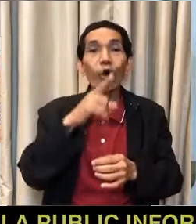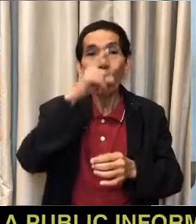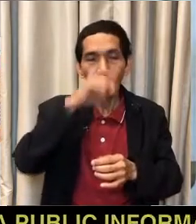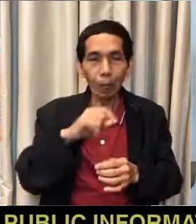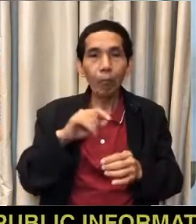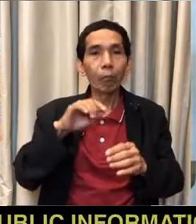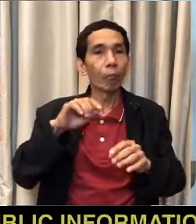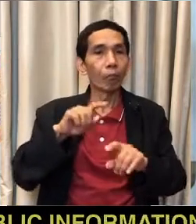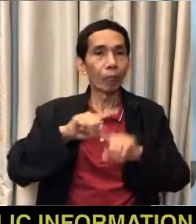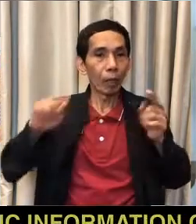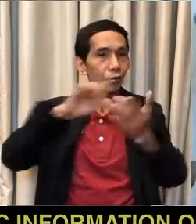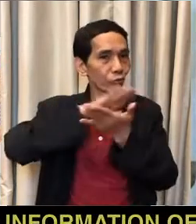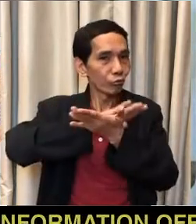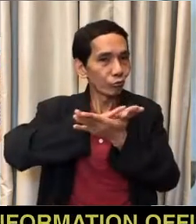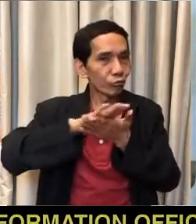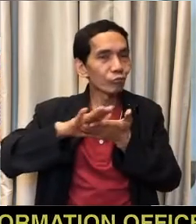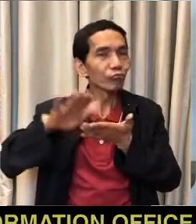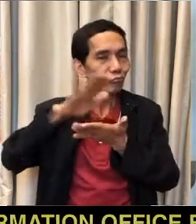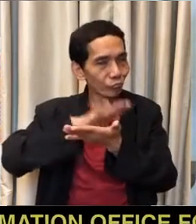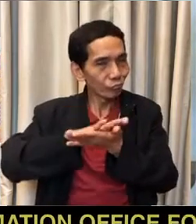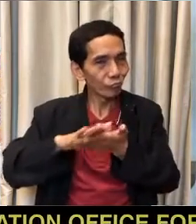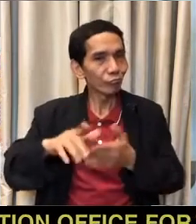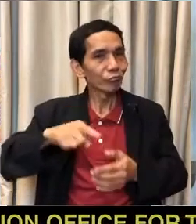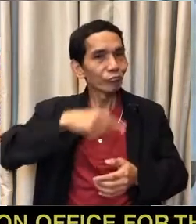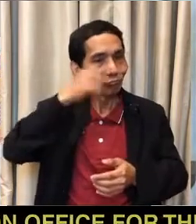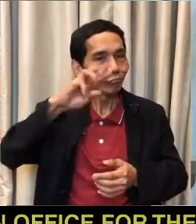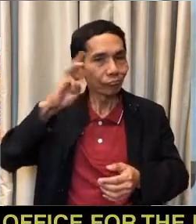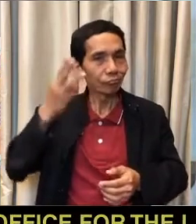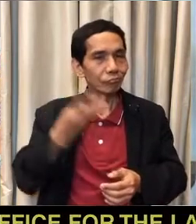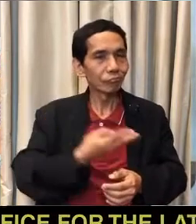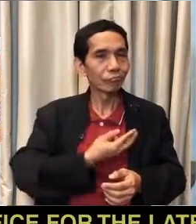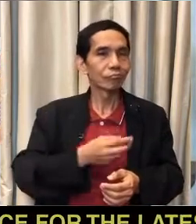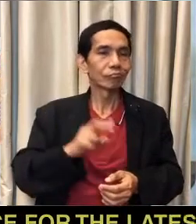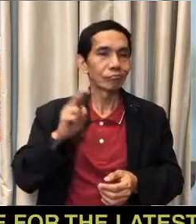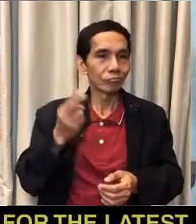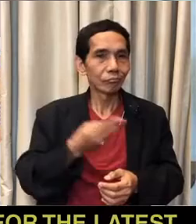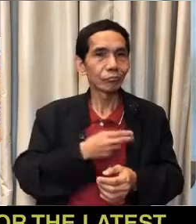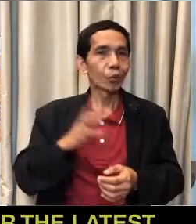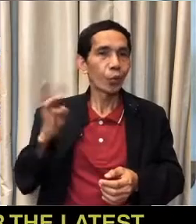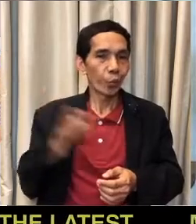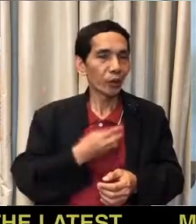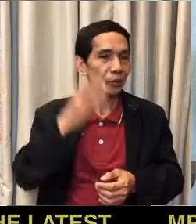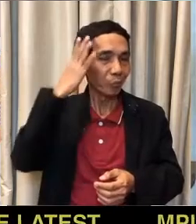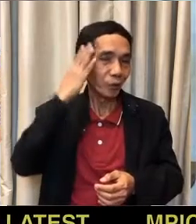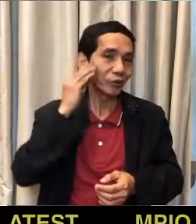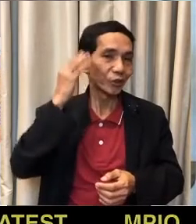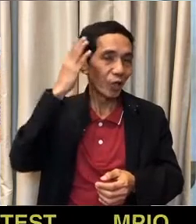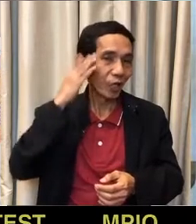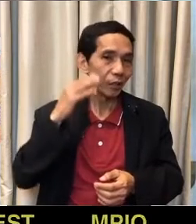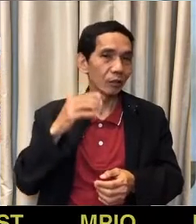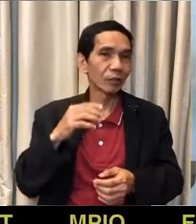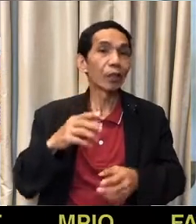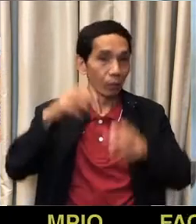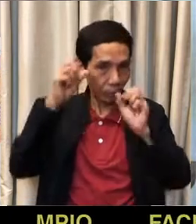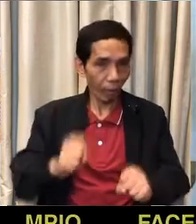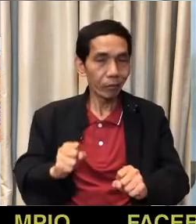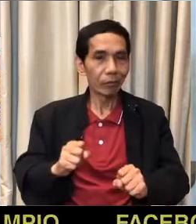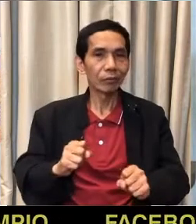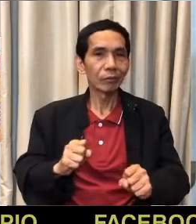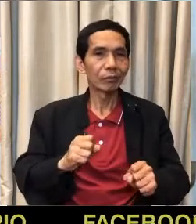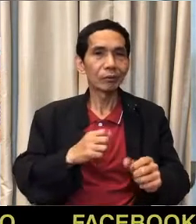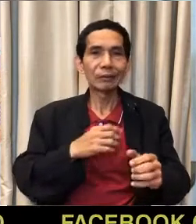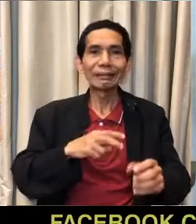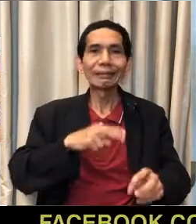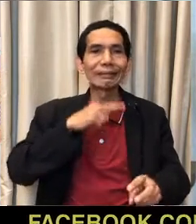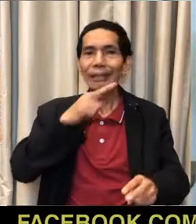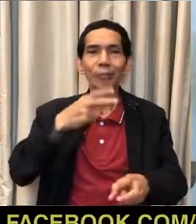Pero maayos. Malinis. O yun yung sinasabi natin. Naranasan natin yun eh. O, kaya naman eh. Hindi naman siya